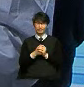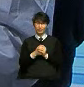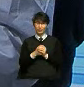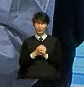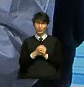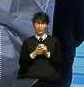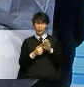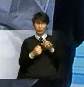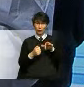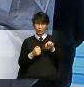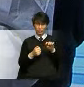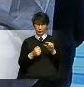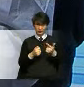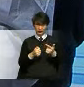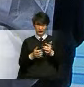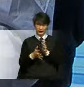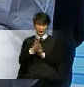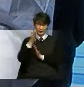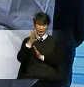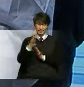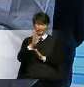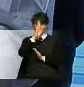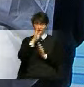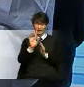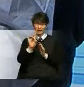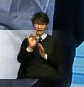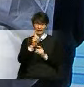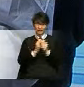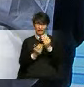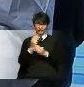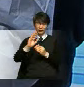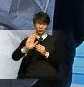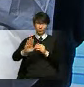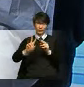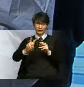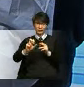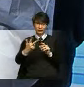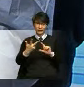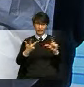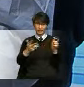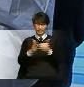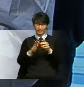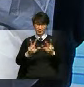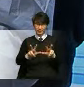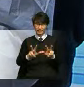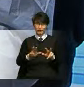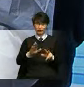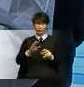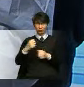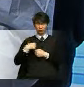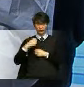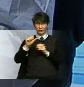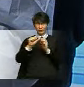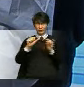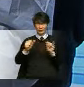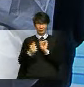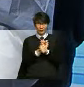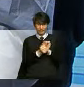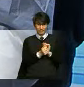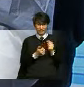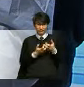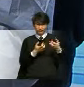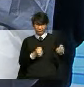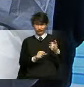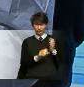포천시 에는 지난 22일 코론 알고 첫 확진 자가 발생한 이후 27일 현재까지 군장병 다섯 명이 감염돼 격리